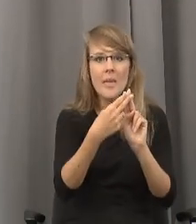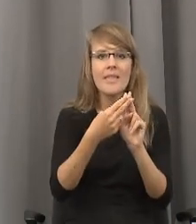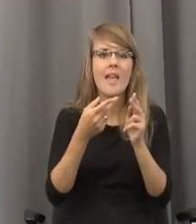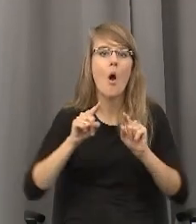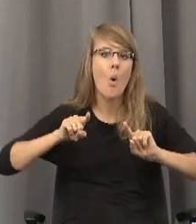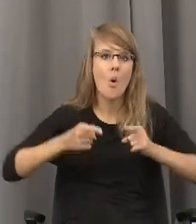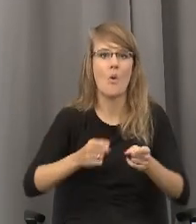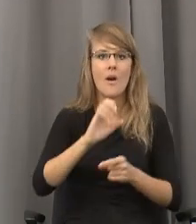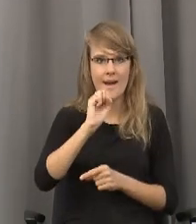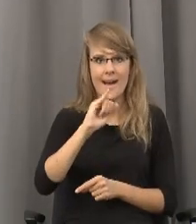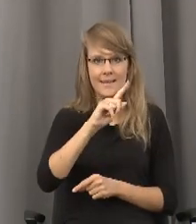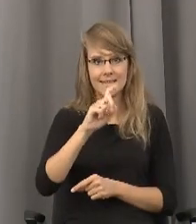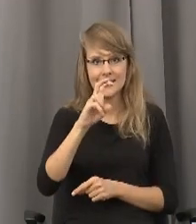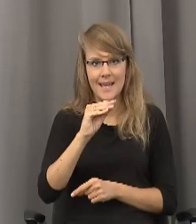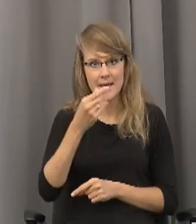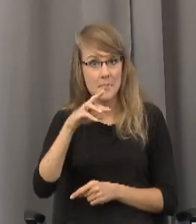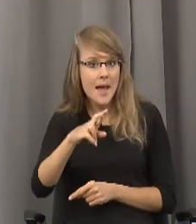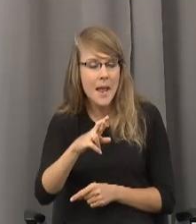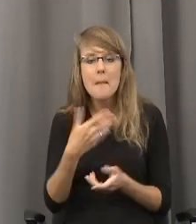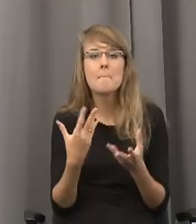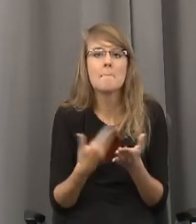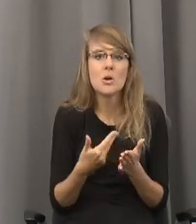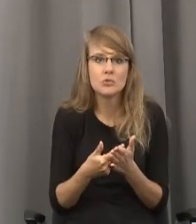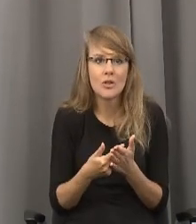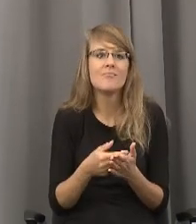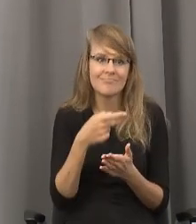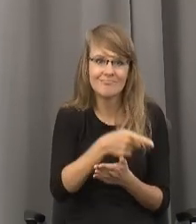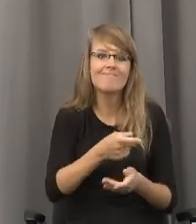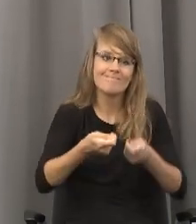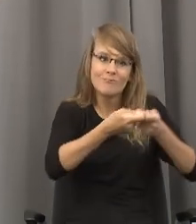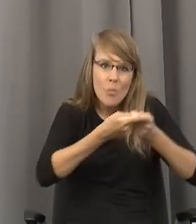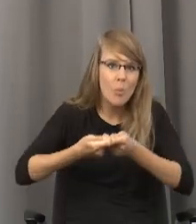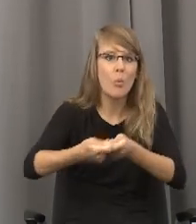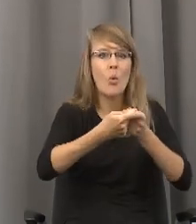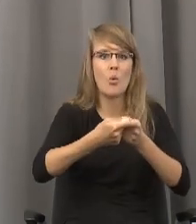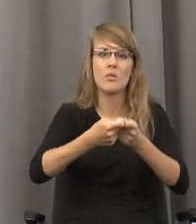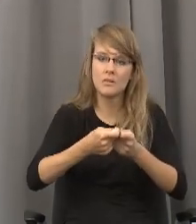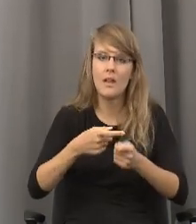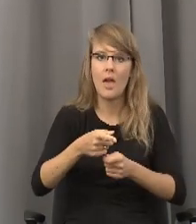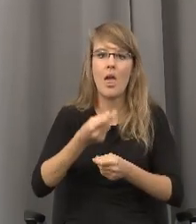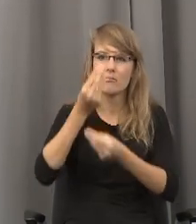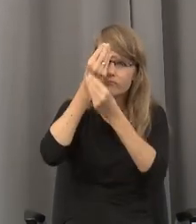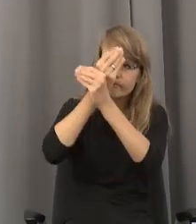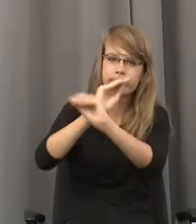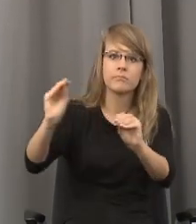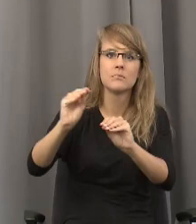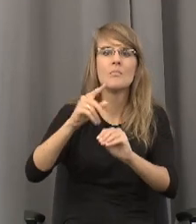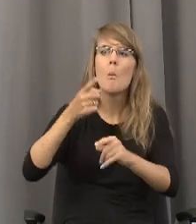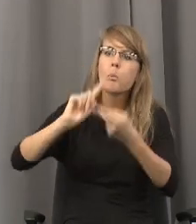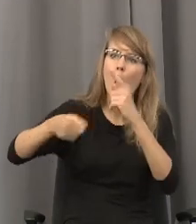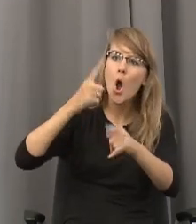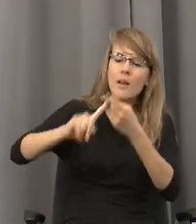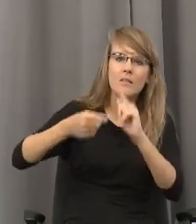Alzheimerowskich. Potem po to, żeby razem mówić tym samym głosem i przekonywać